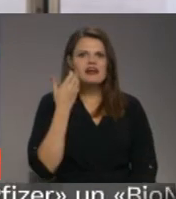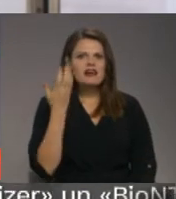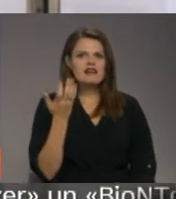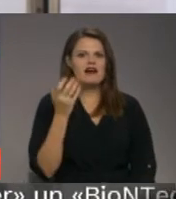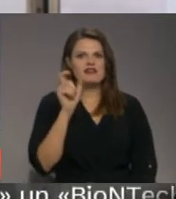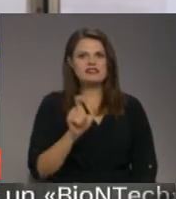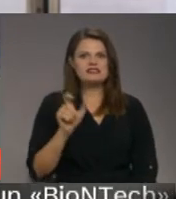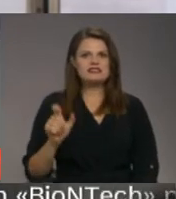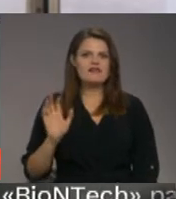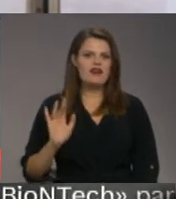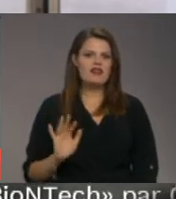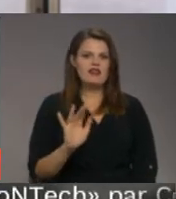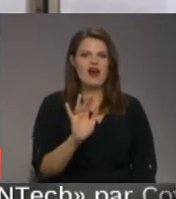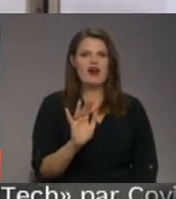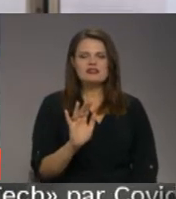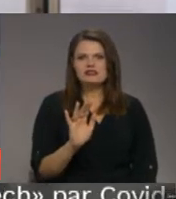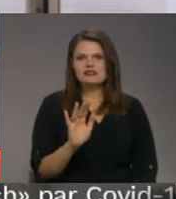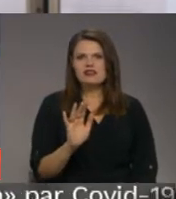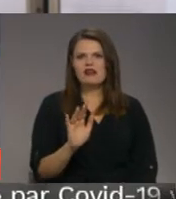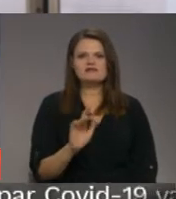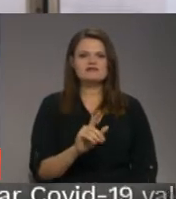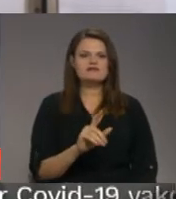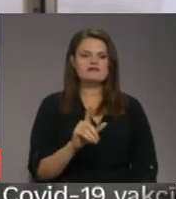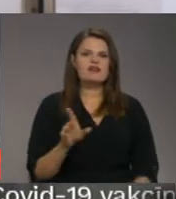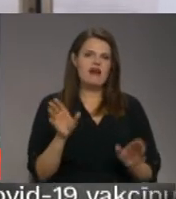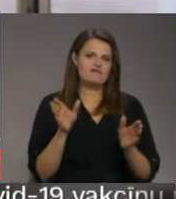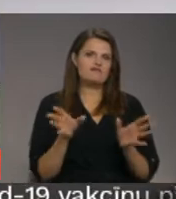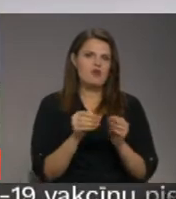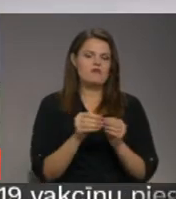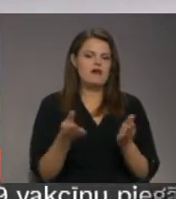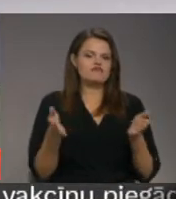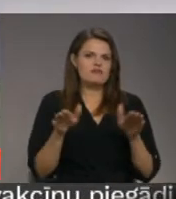cilvēka atmiņas saskaras tā kā ar visu mūsu kopējo, ar tautas atmiņu.